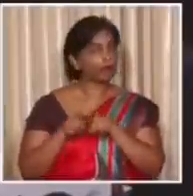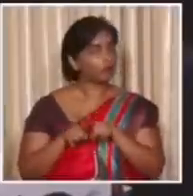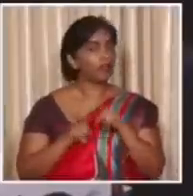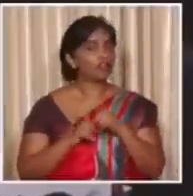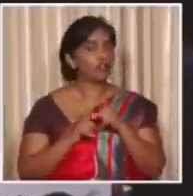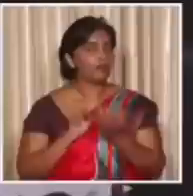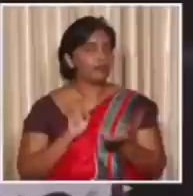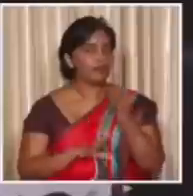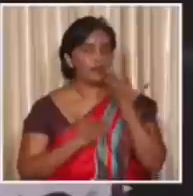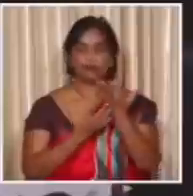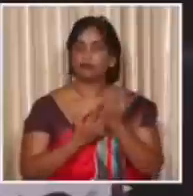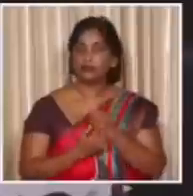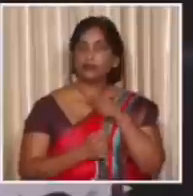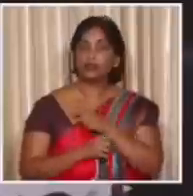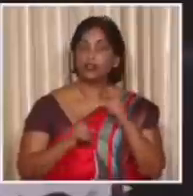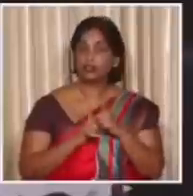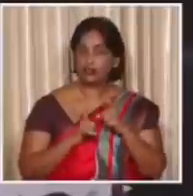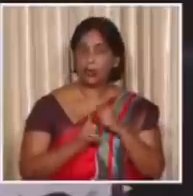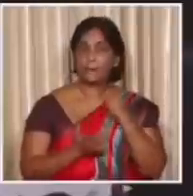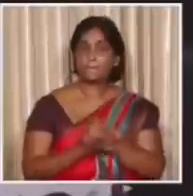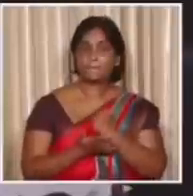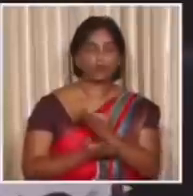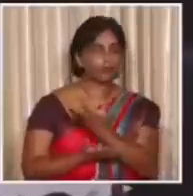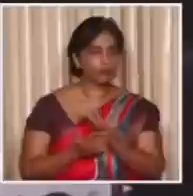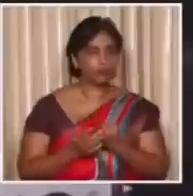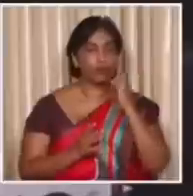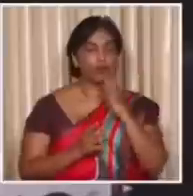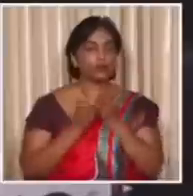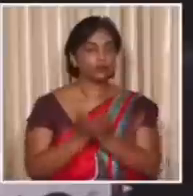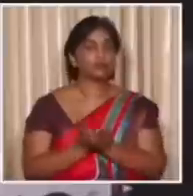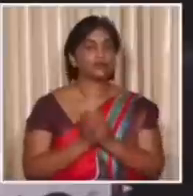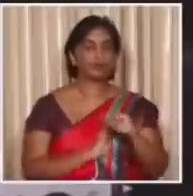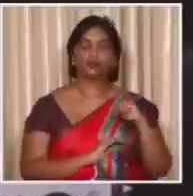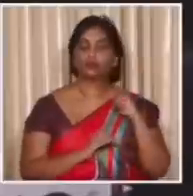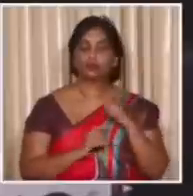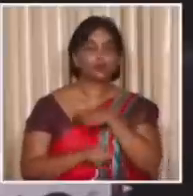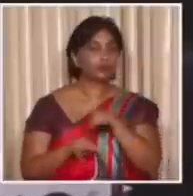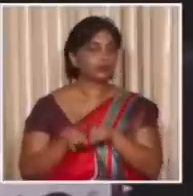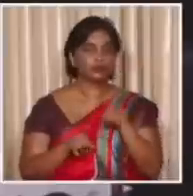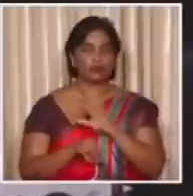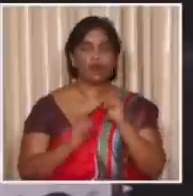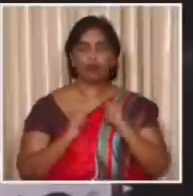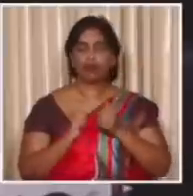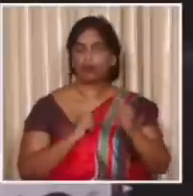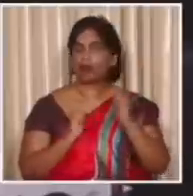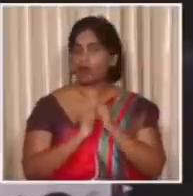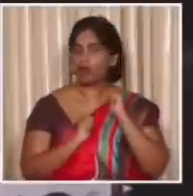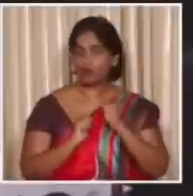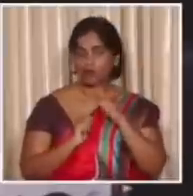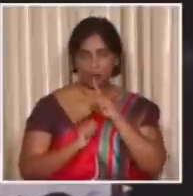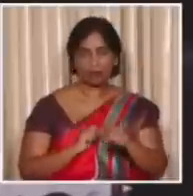ඩොලර් විශාල ප්‍රමාණයක් ගලාගෙන එනවා. ඒකෙන් ඩොලර් ප්‍රමාණයක් මහ බැංකුව මිලදී අරගෙන විදේශ සම්පත් ශක්තිමත් කරගන්න. එහෙම නෙවෙයි. කොහොමද ශක්තිමත් කරගන්න යෝජනා